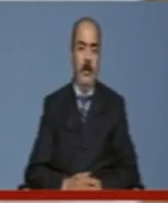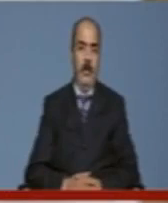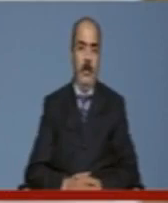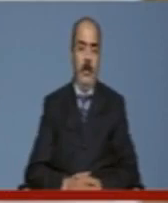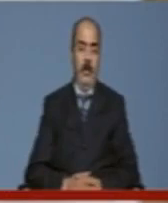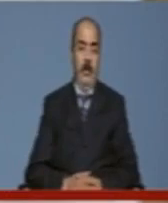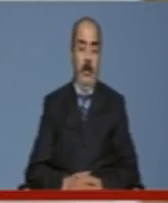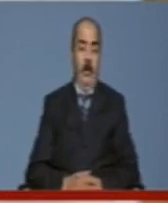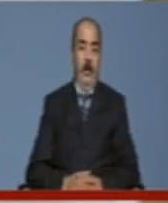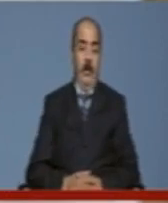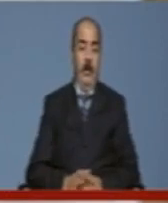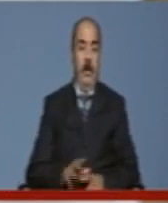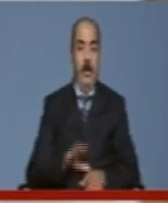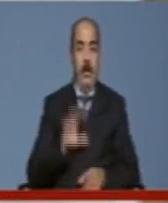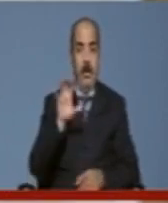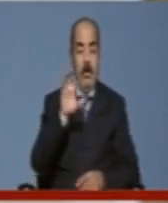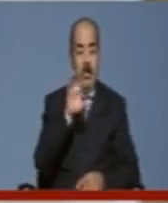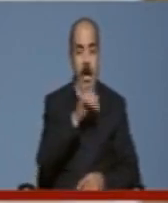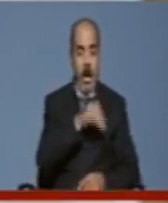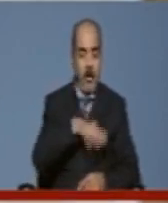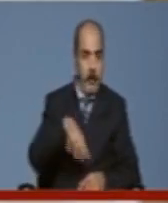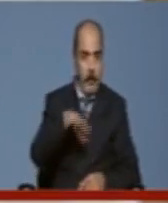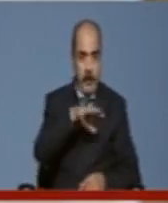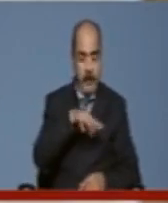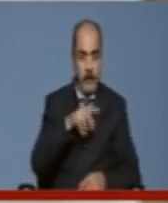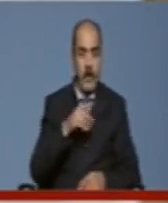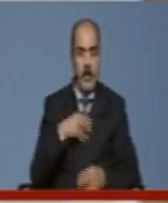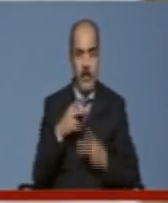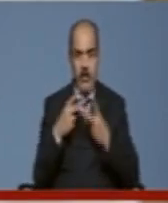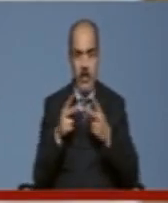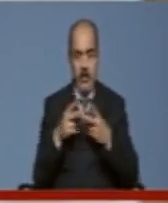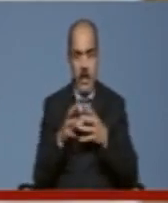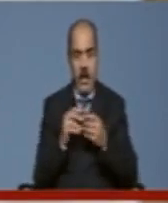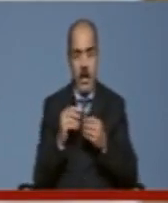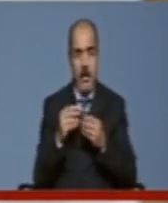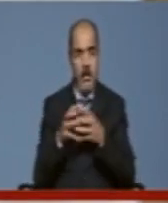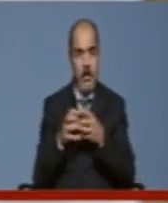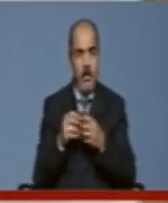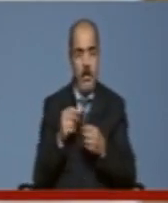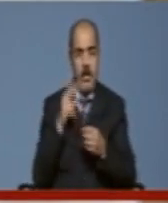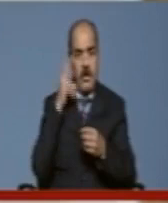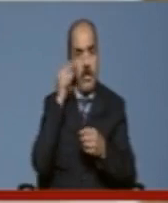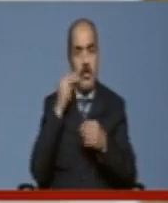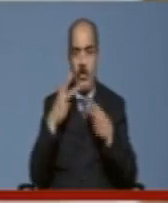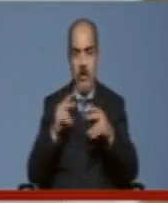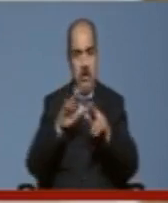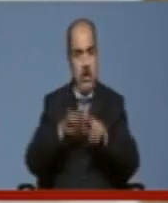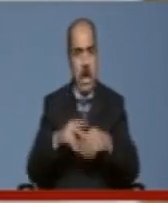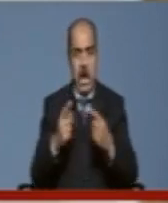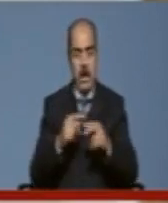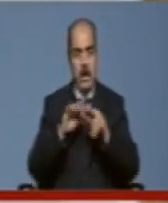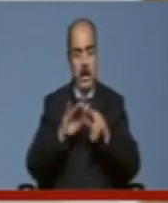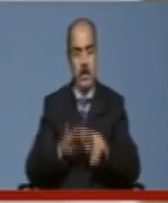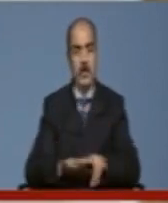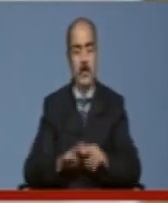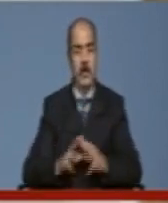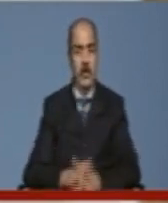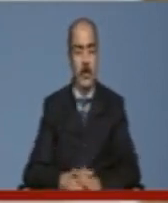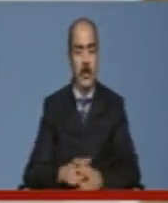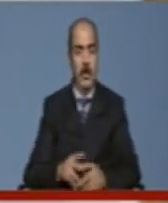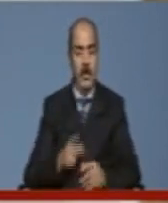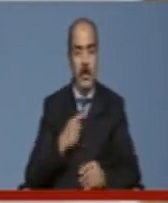كل دول المنطقة تقبل وجود إسرائيل وتقبل ضمان